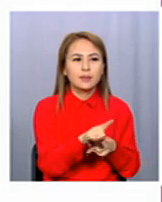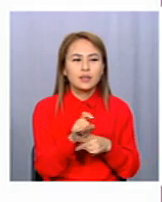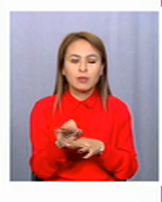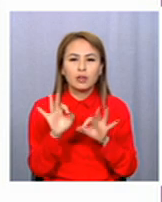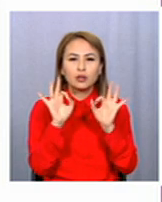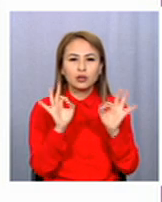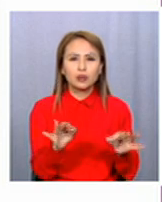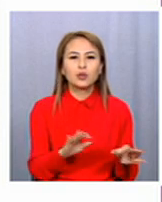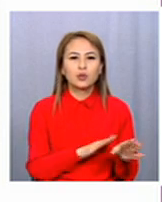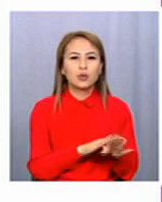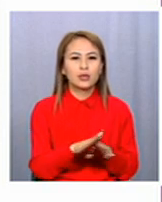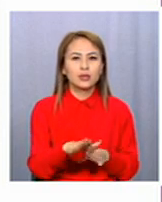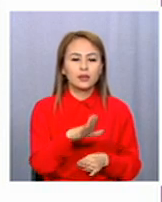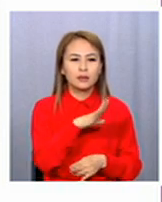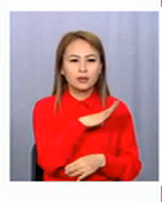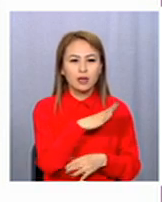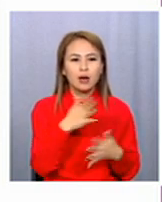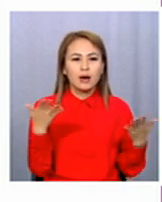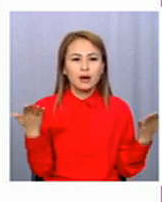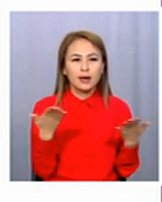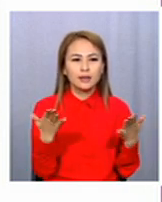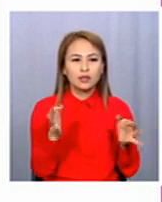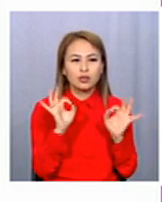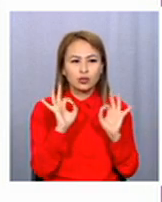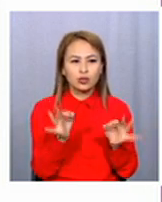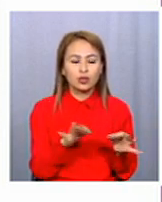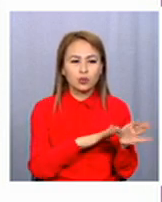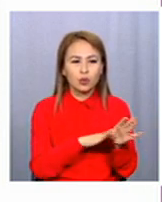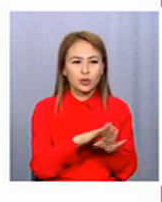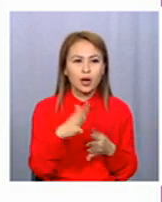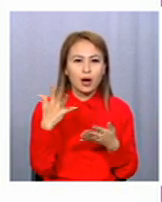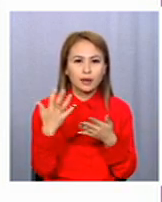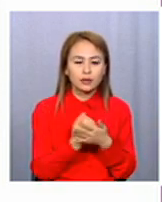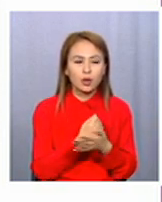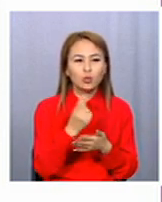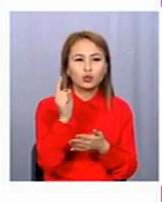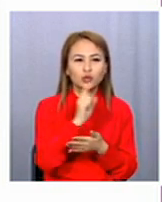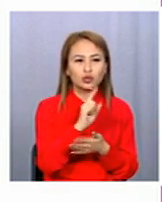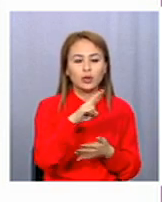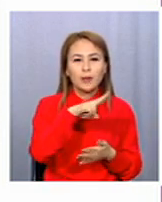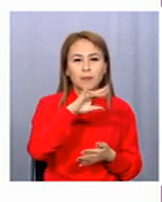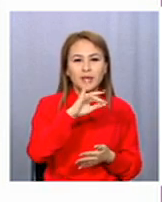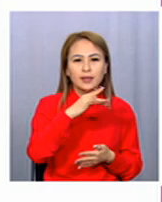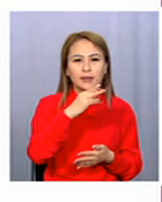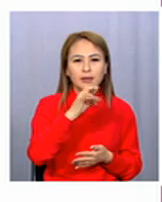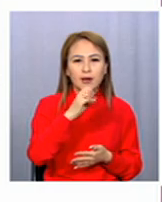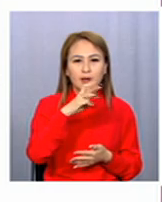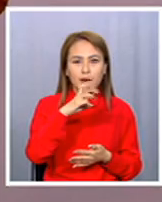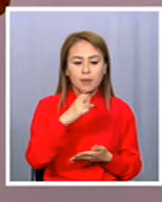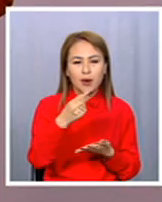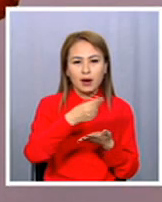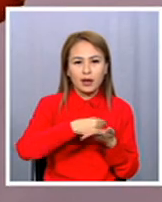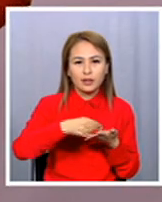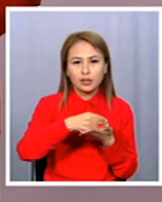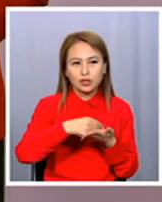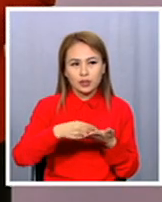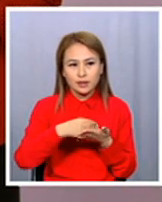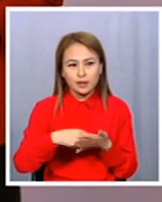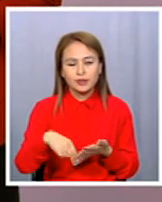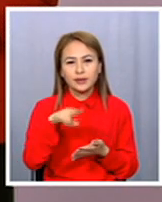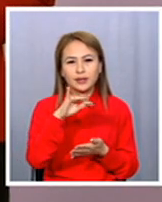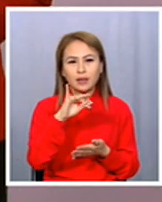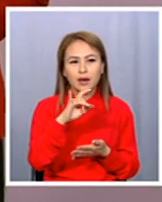орындады? Қайсысы дұрыс орындаған анықтау үшін пиктограммадағы қарындаштар санын, диаграммадағы